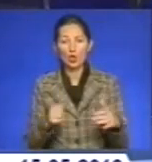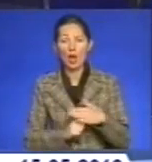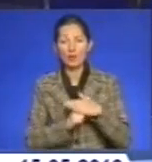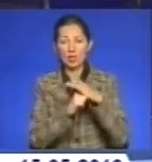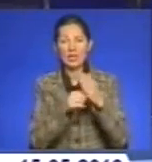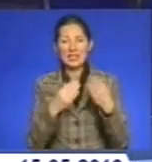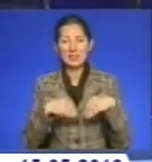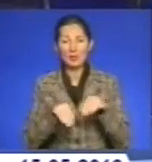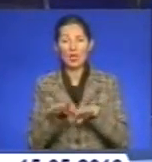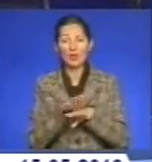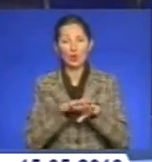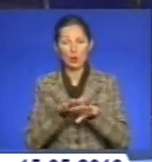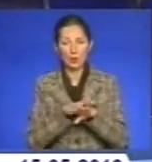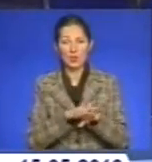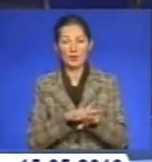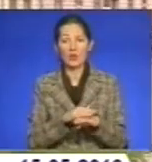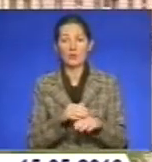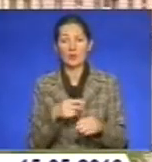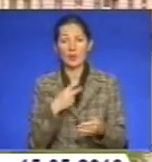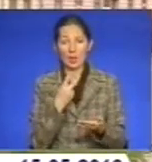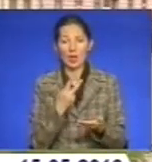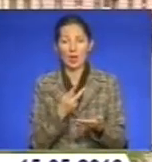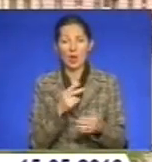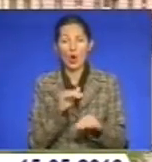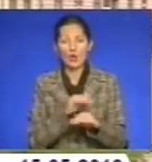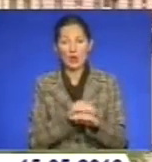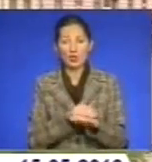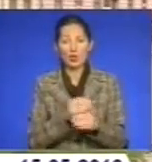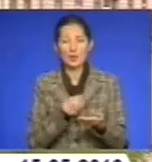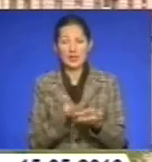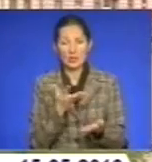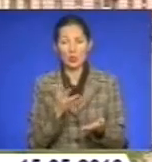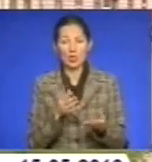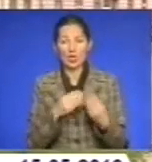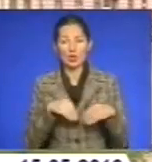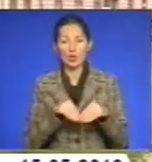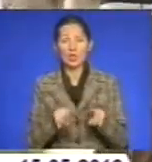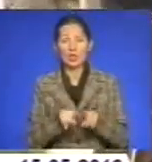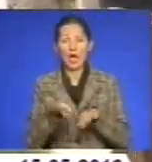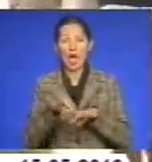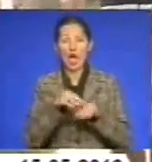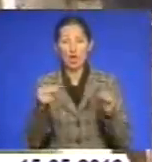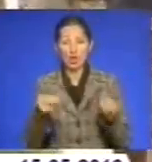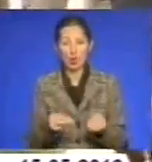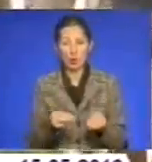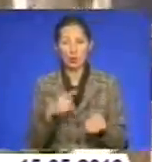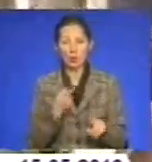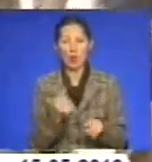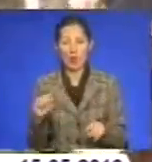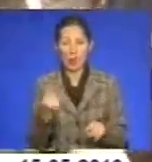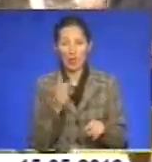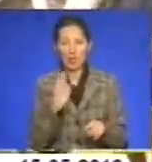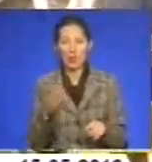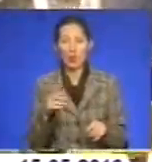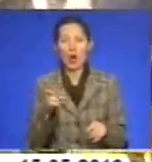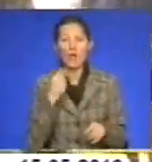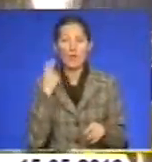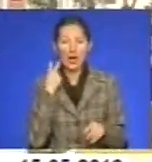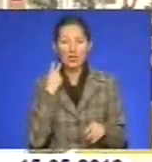утверджують цінності родини і шлюбу. Вперше тиждень подружжя відбувався у Великобританії в